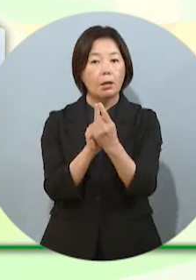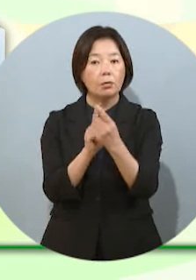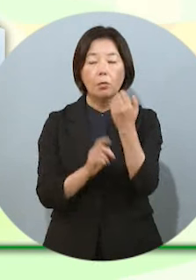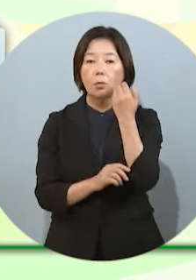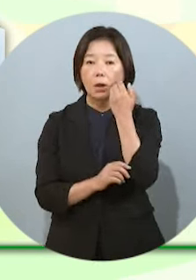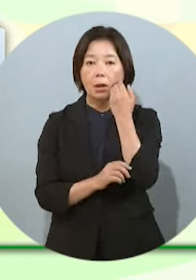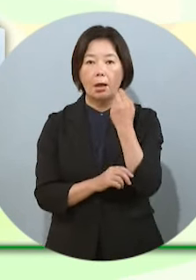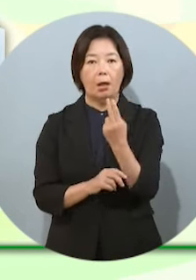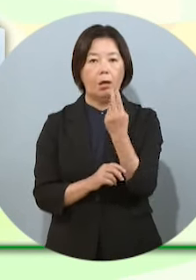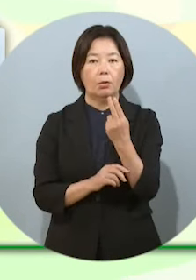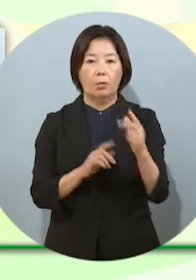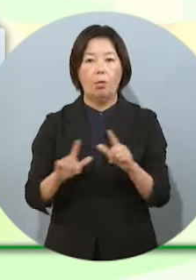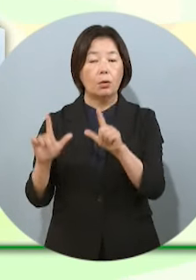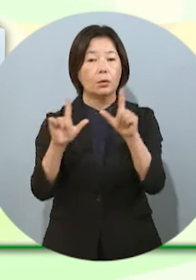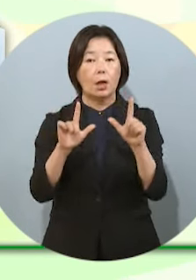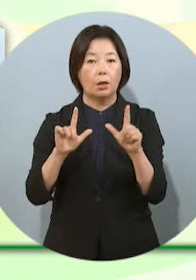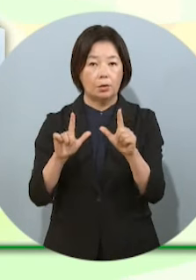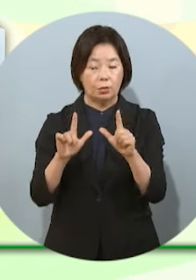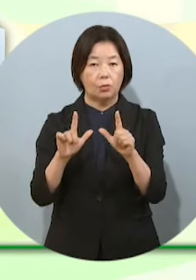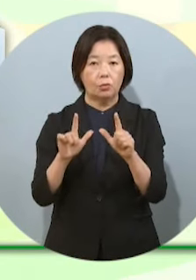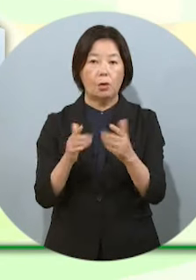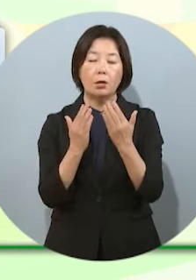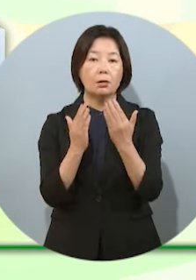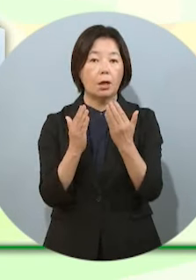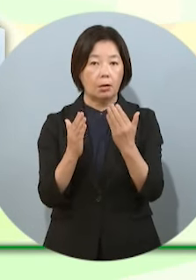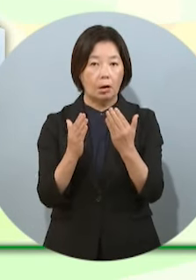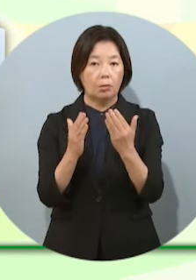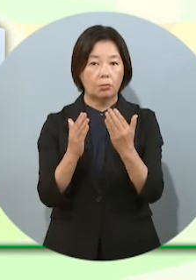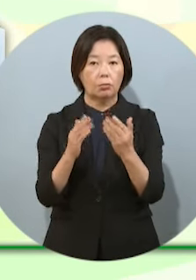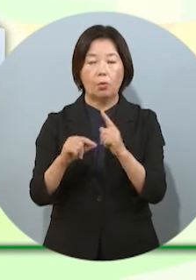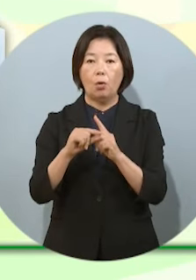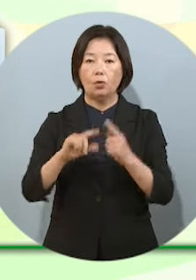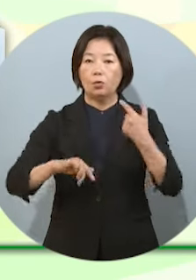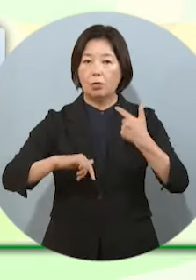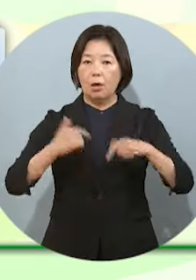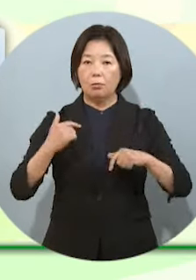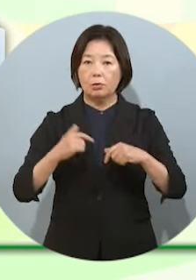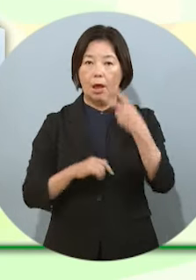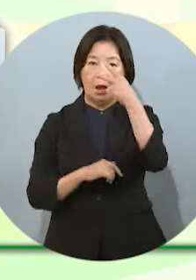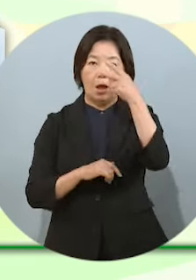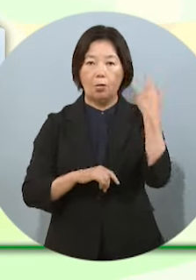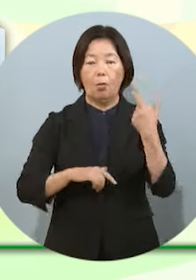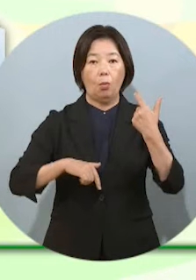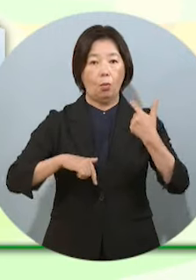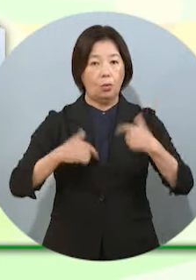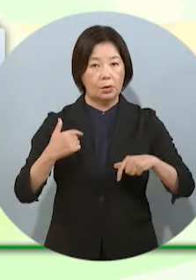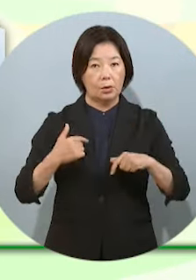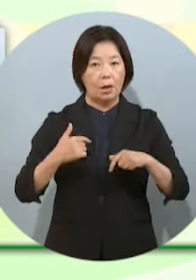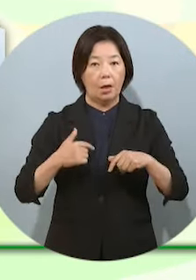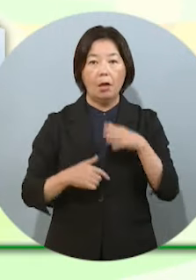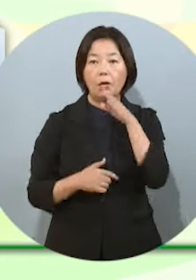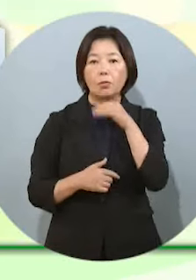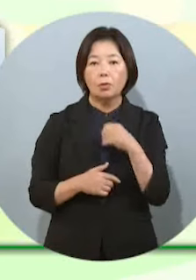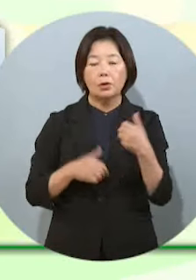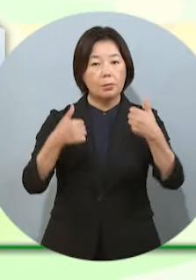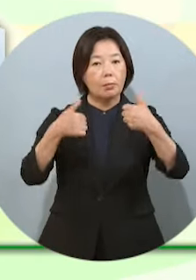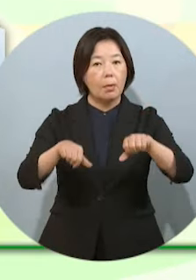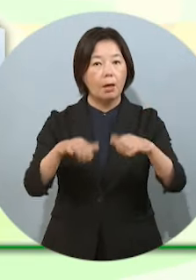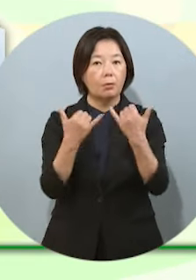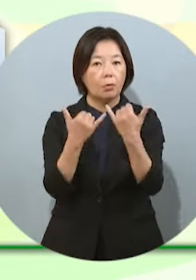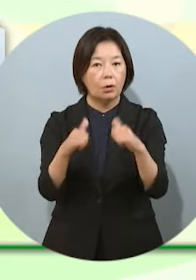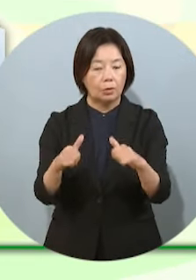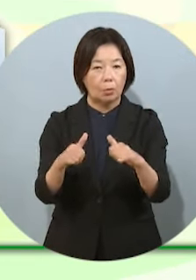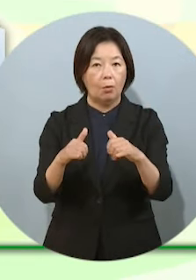は、都内在住または在学の中学生および高校生相当年齢の人です